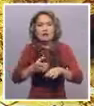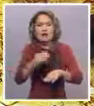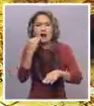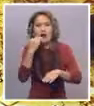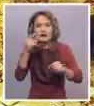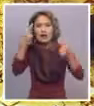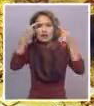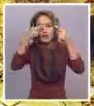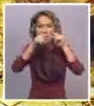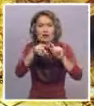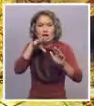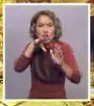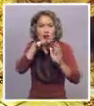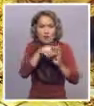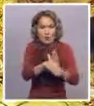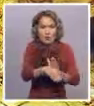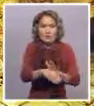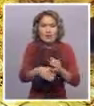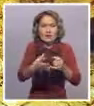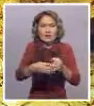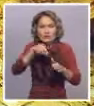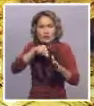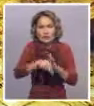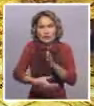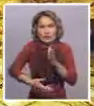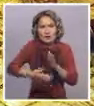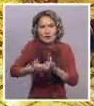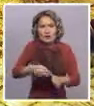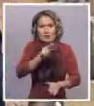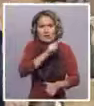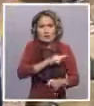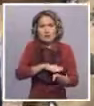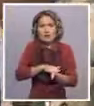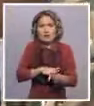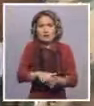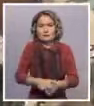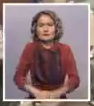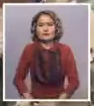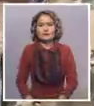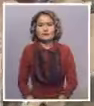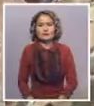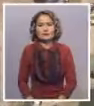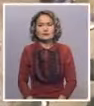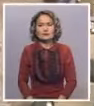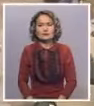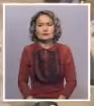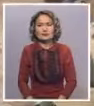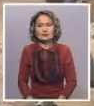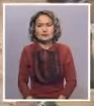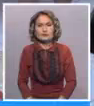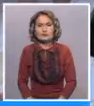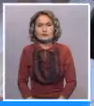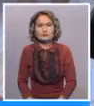отыр. Тақырыпты тілшіміз Руслан Нұрланұлы тарқатады. Бірінші скважинадан мына жерден жақсы руда